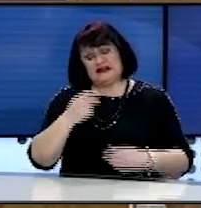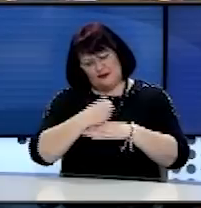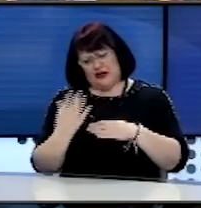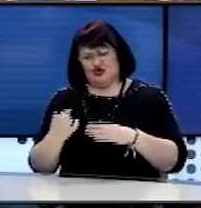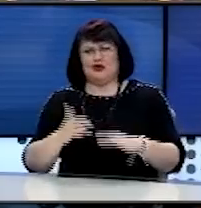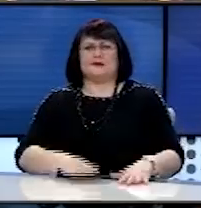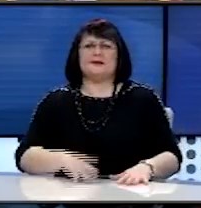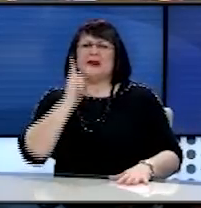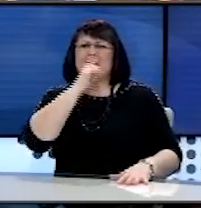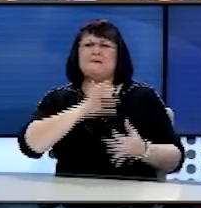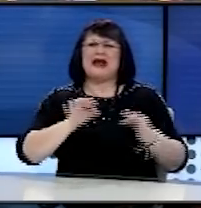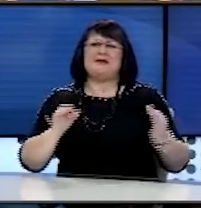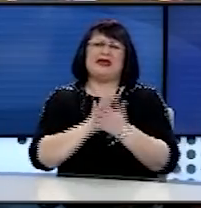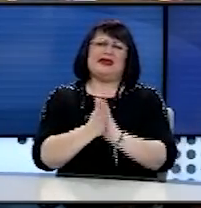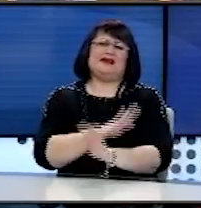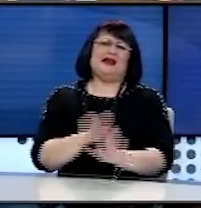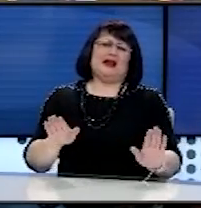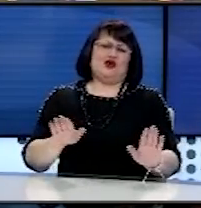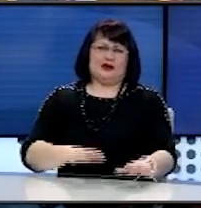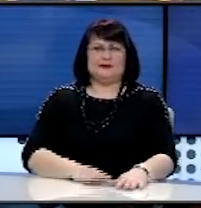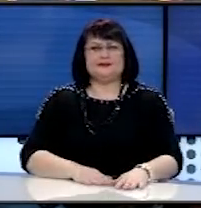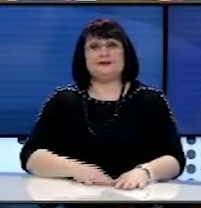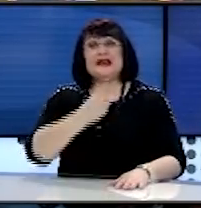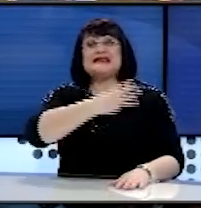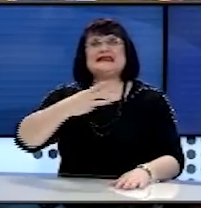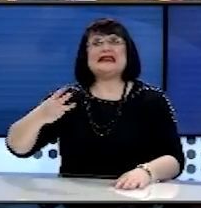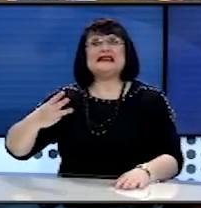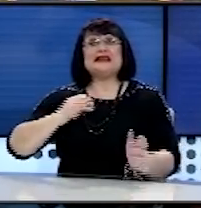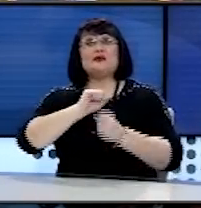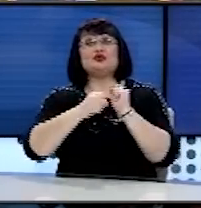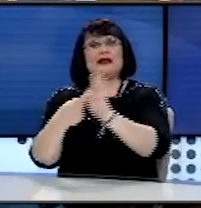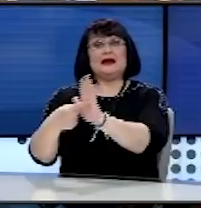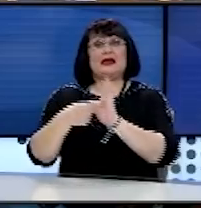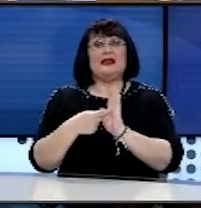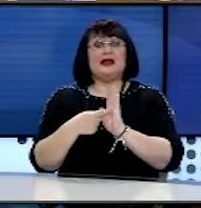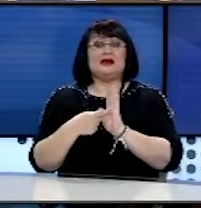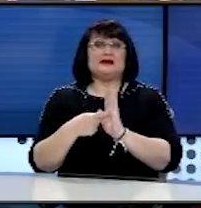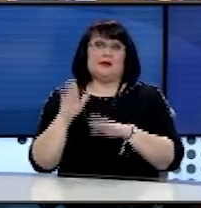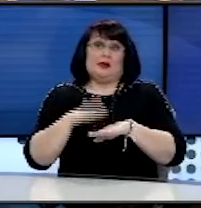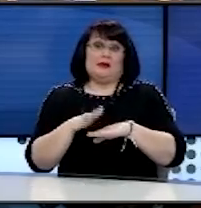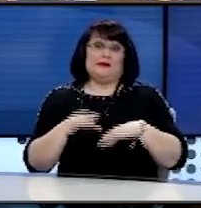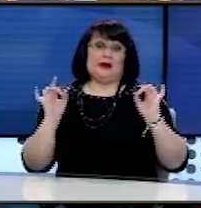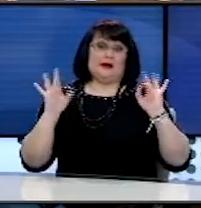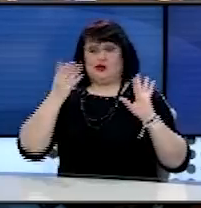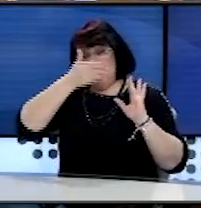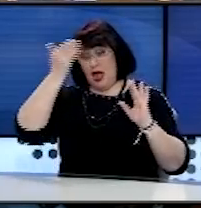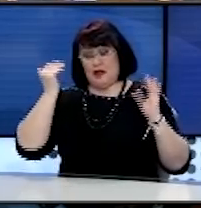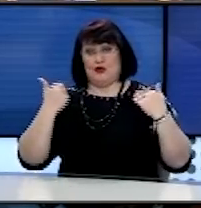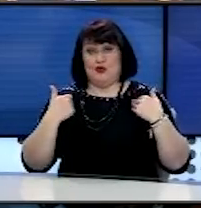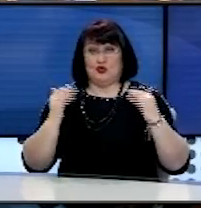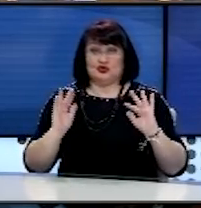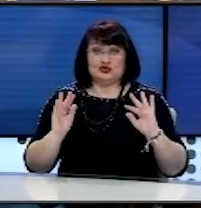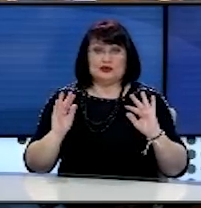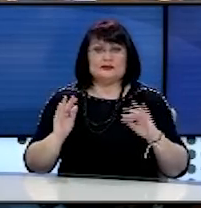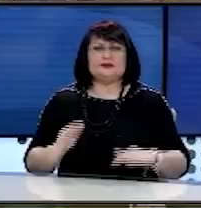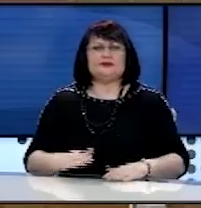αυτό το παραμύθι. Προσπαθεί ο ΣΥΡΙΖΑ να εμφανιστεί ότι δεν ξέρει τίποτε για το έγκλημα, που δεν είναι άλλο από το